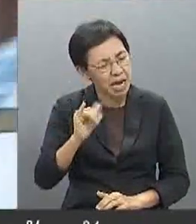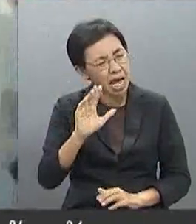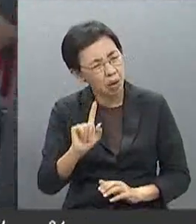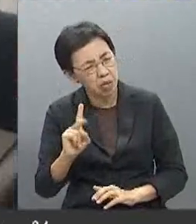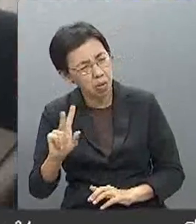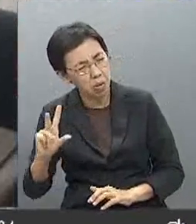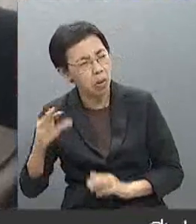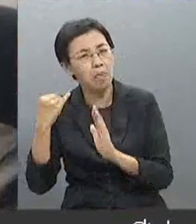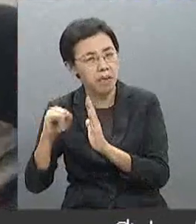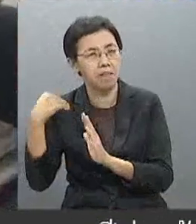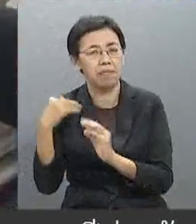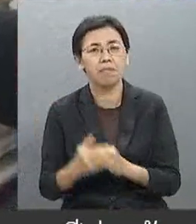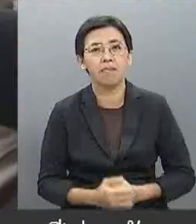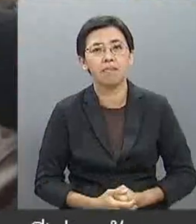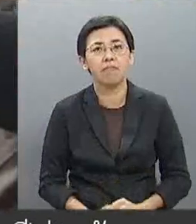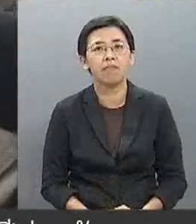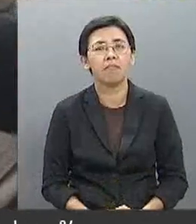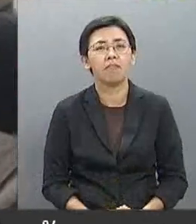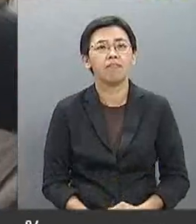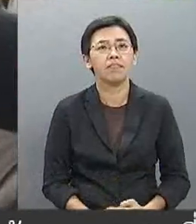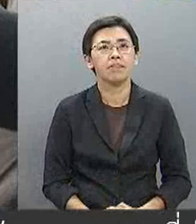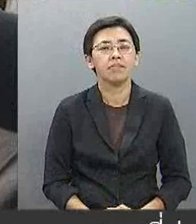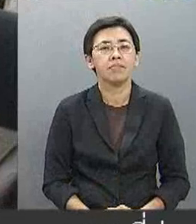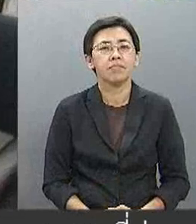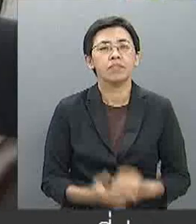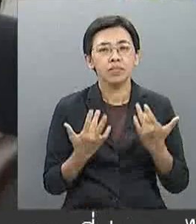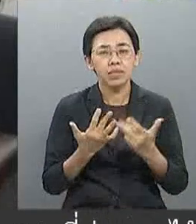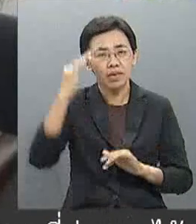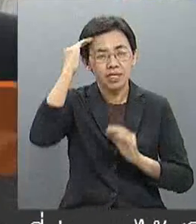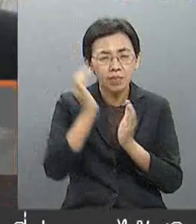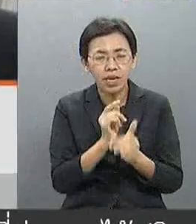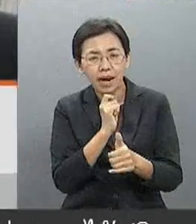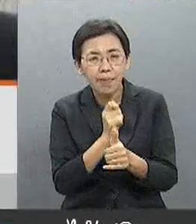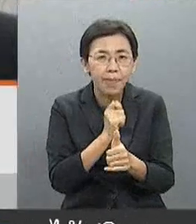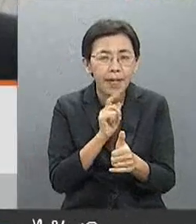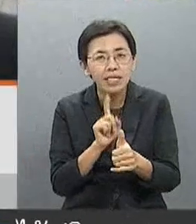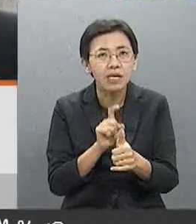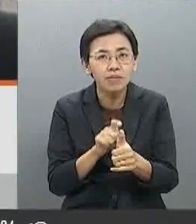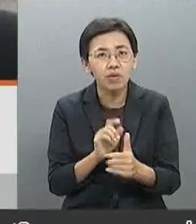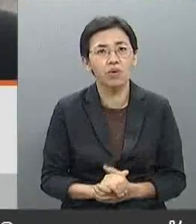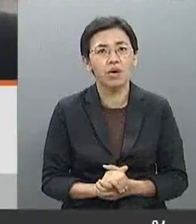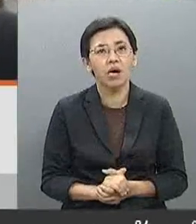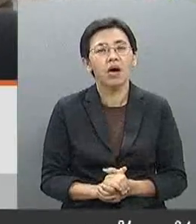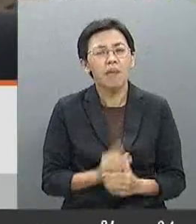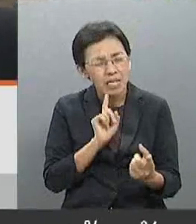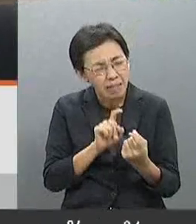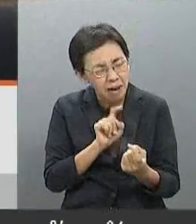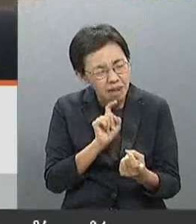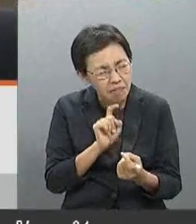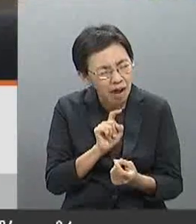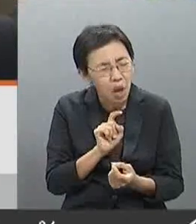สอบสวนขณะนี้อยู่ระหว่างการสอบสวนนะครับถ้าดูแล้วก็ต้องมีผู้รับผิดชอบครับเรื่องนี้ แล้วก็จะมีการตั้งข้อกล่าวห